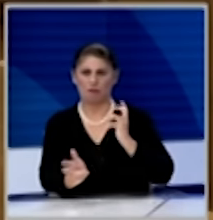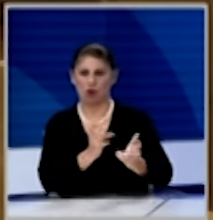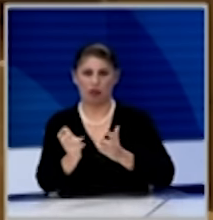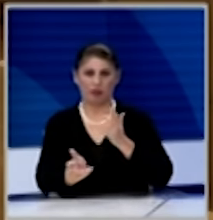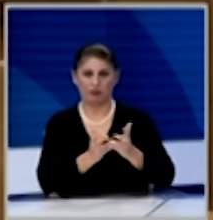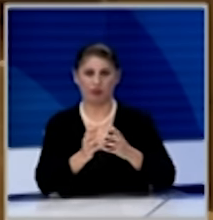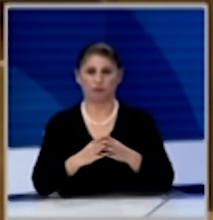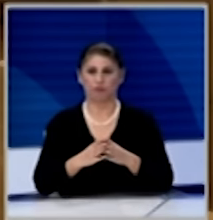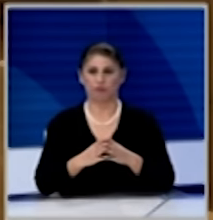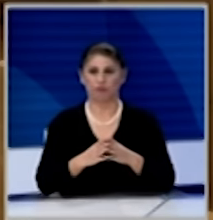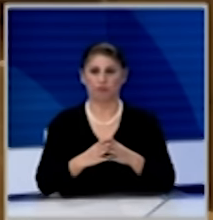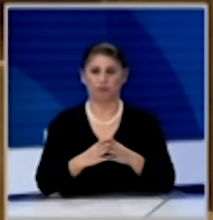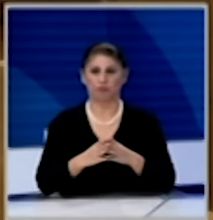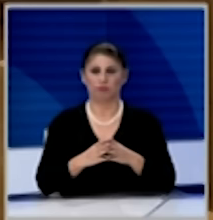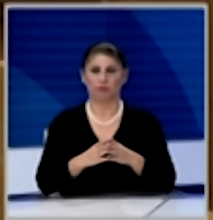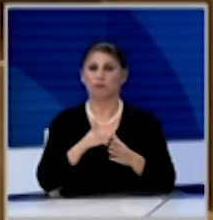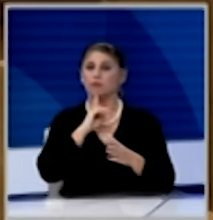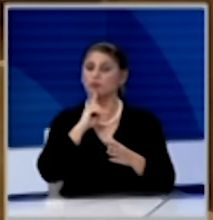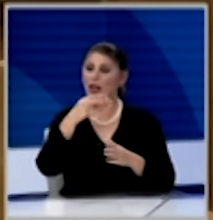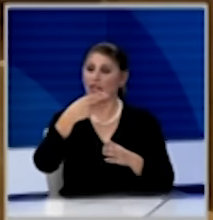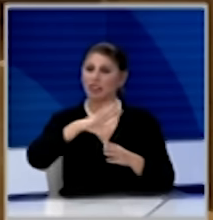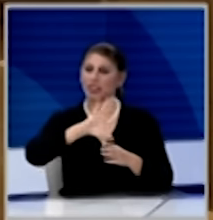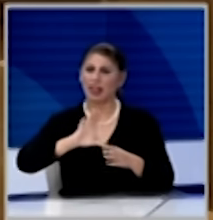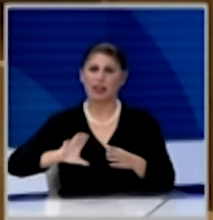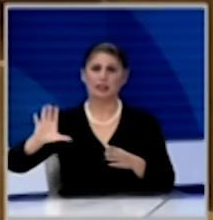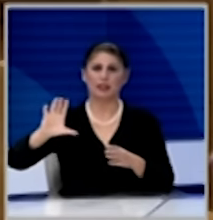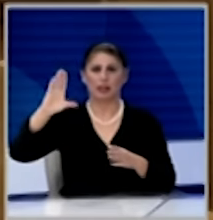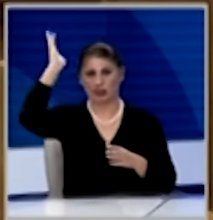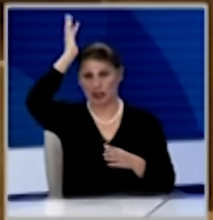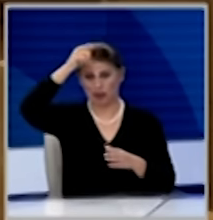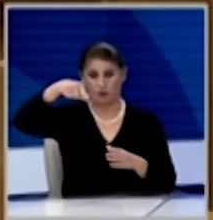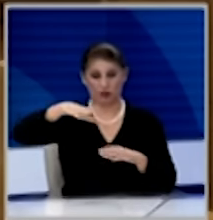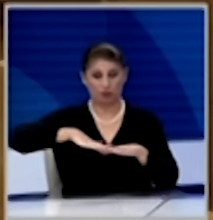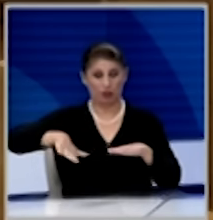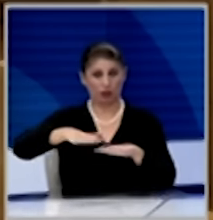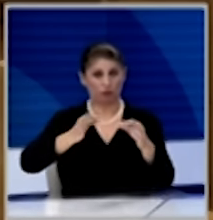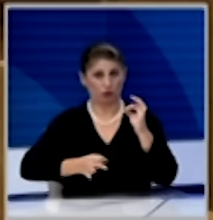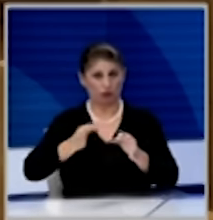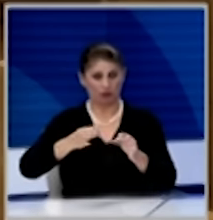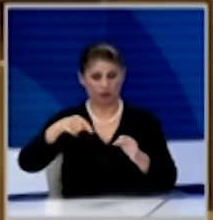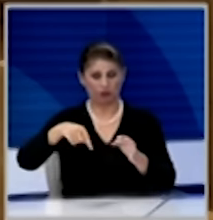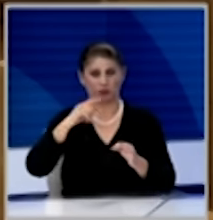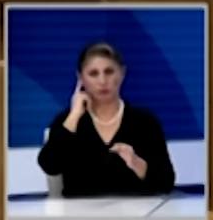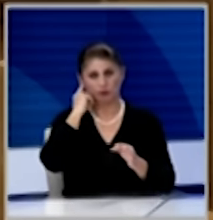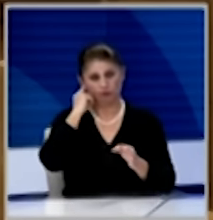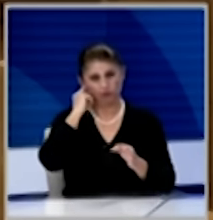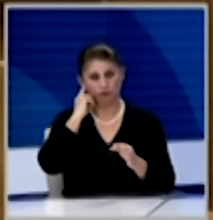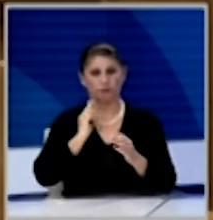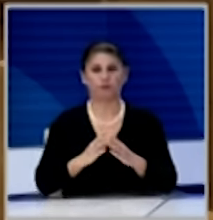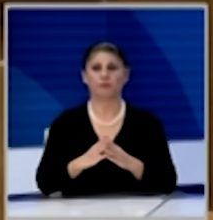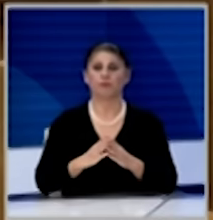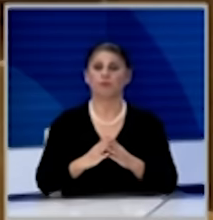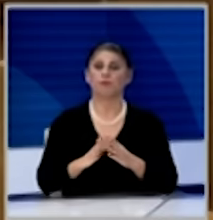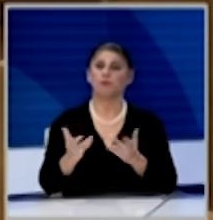ια όπως πριν στη θεσσαλία και τον εύρο περιοχές για τις οποίες συζητάμε σήμερα γιατί